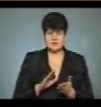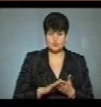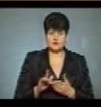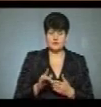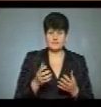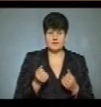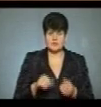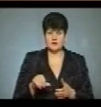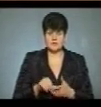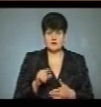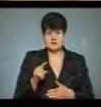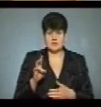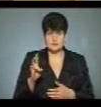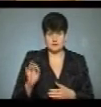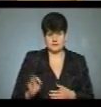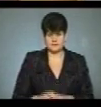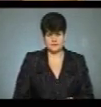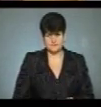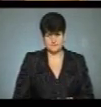взяти участь у ЗНО.